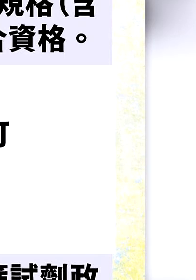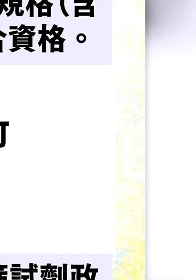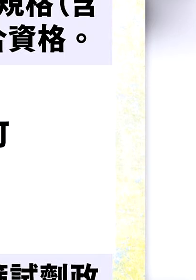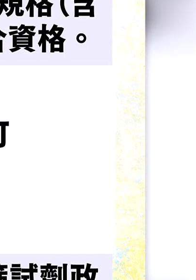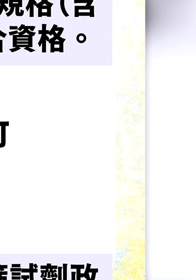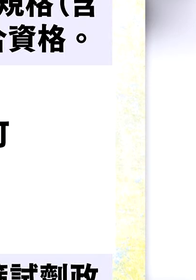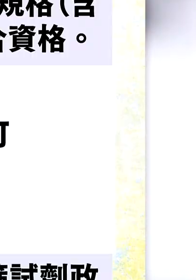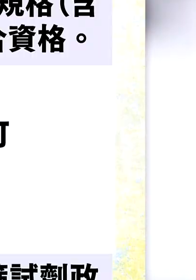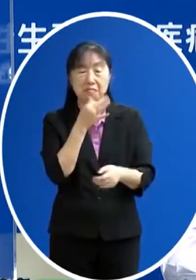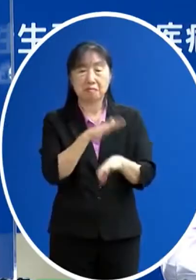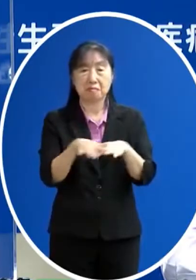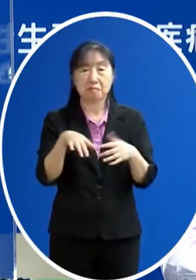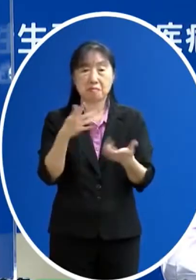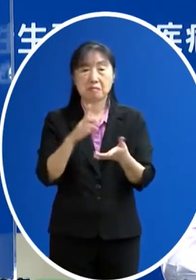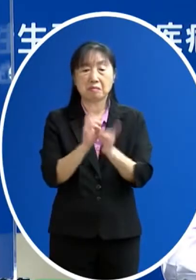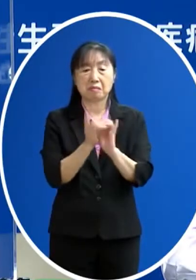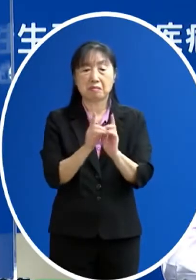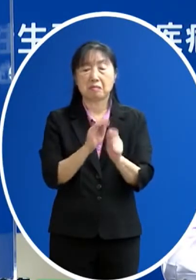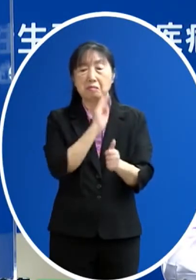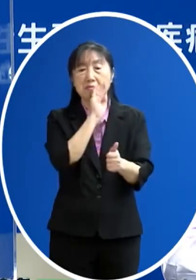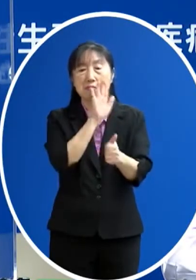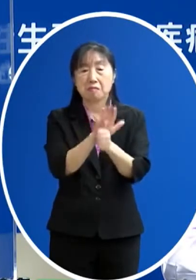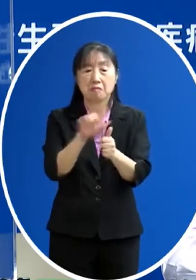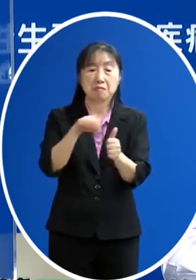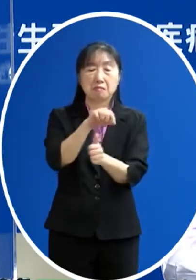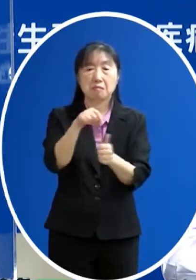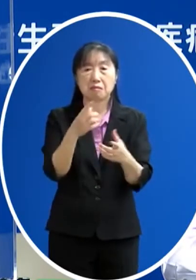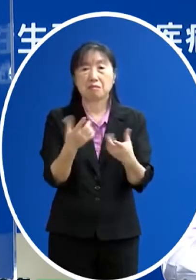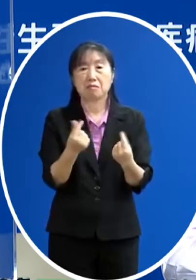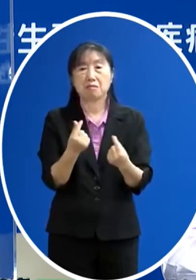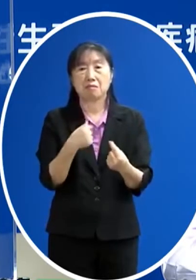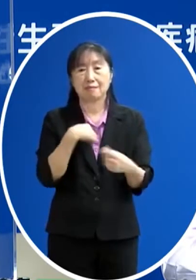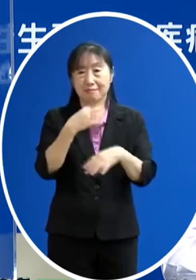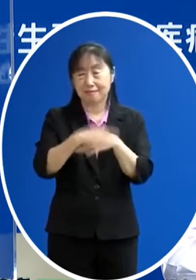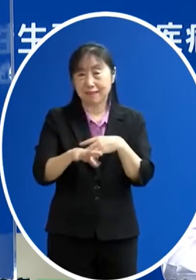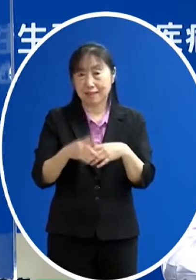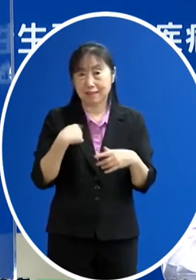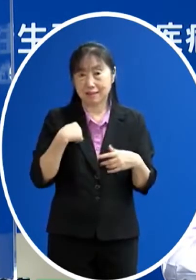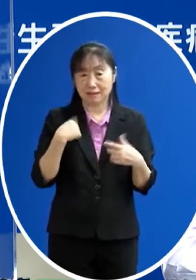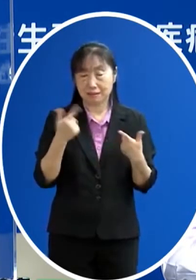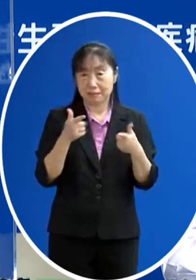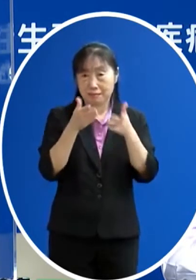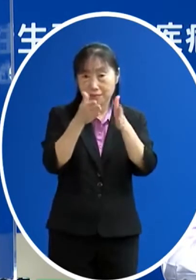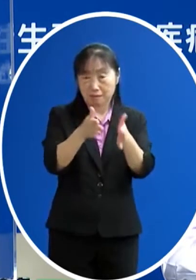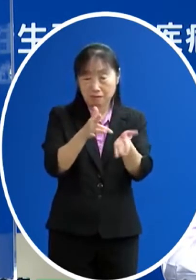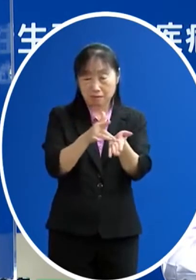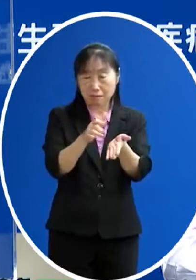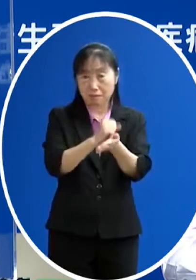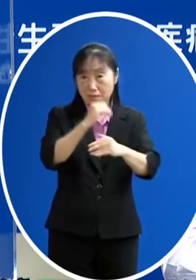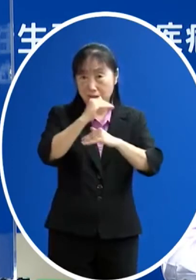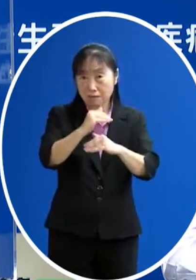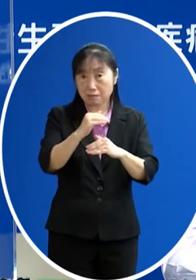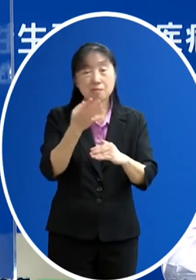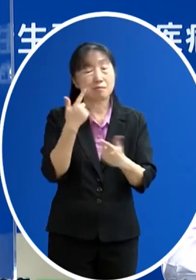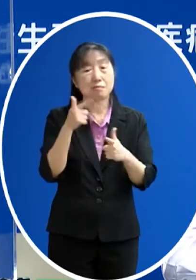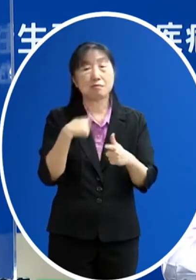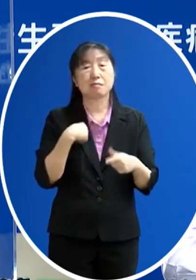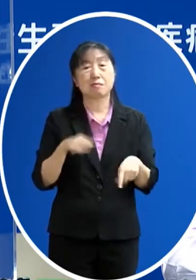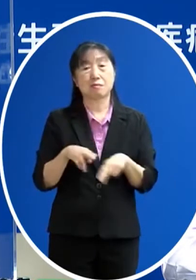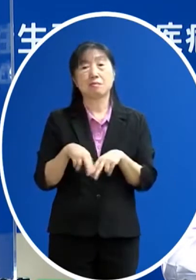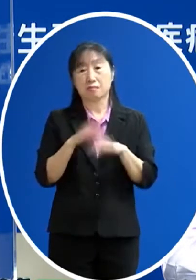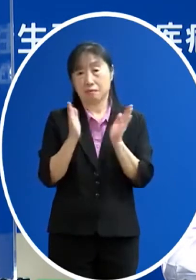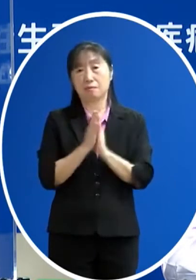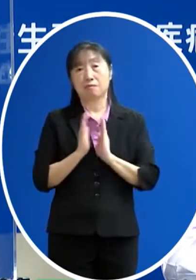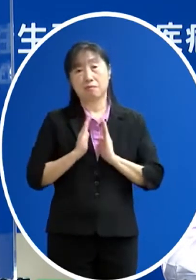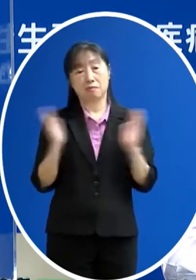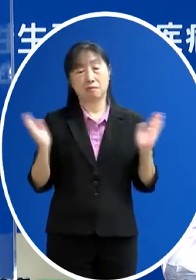防疫及国人使用。 第二，我们现在是缺，所以我们不是一个限定的一个标，我们是一个开放的标。